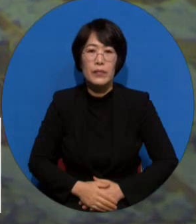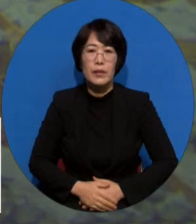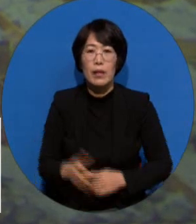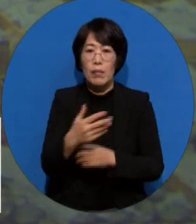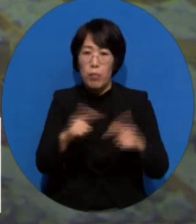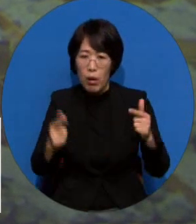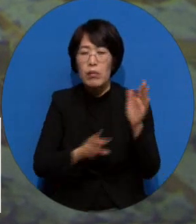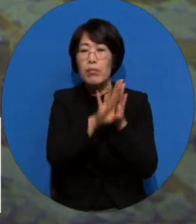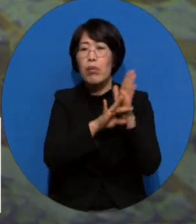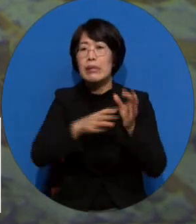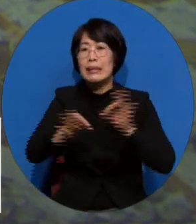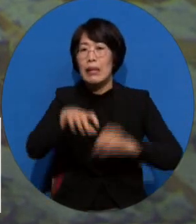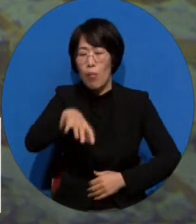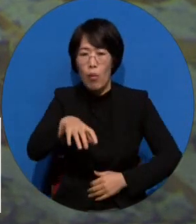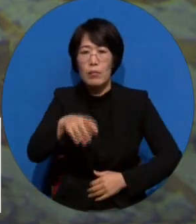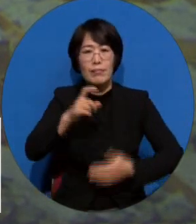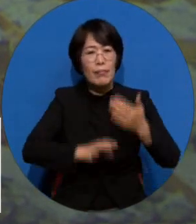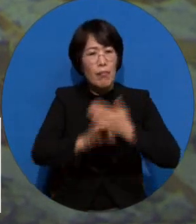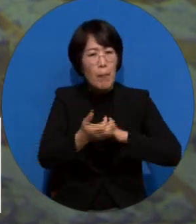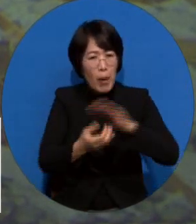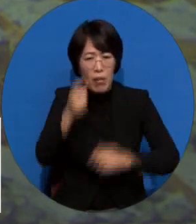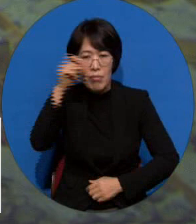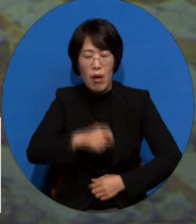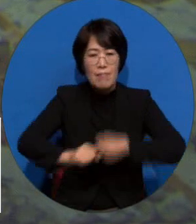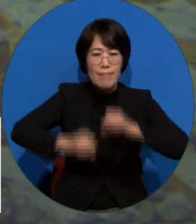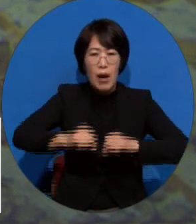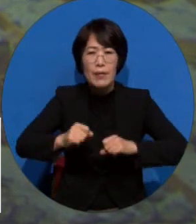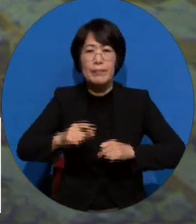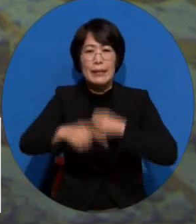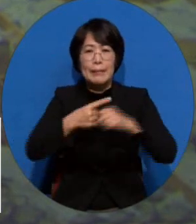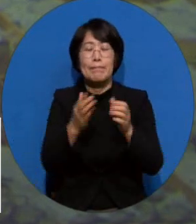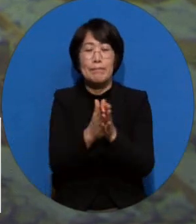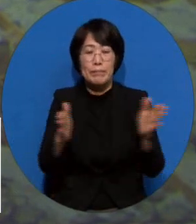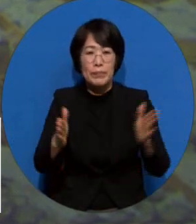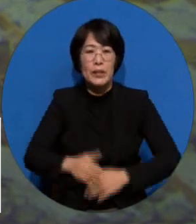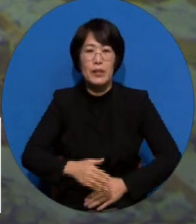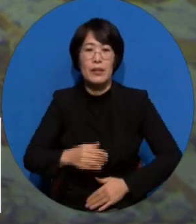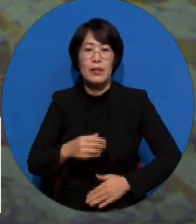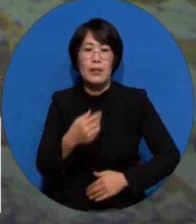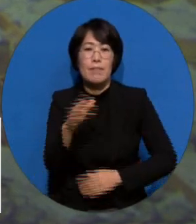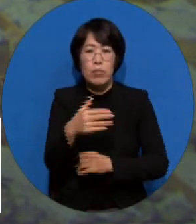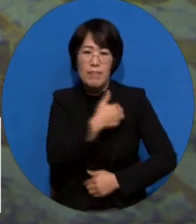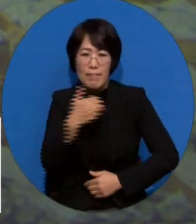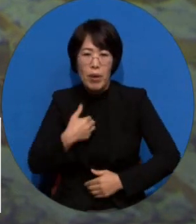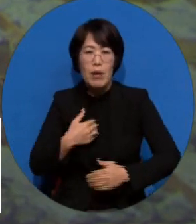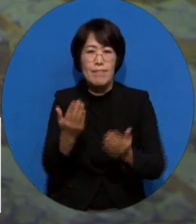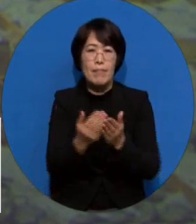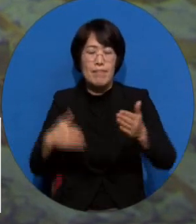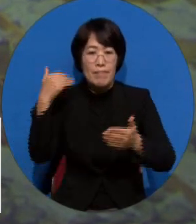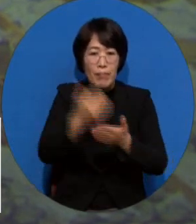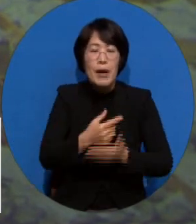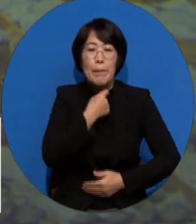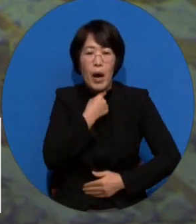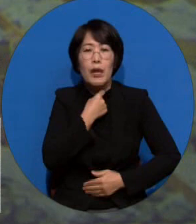수산물을 위판하는 어시장에서는 동이 트기에 전부터 활기차게 한 해를 시작했습니다. 풍화와 만선을 바라며 올해 첫 수산물